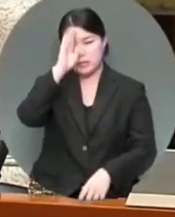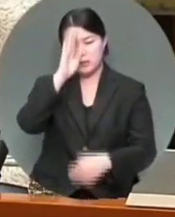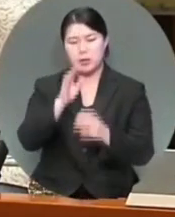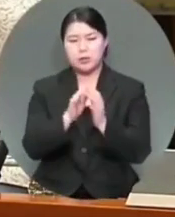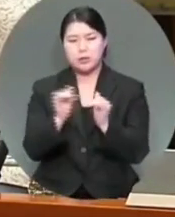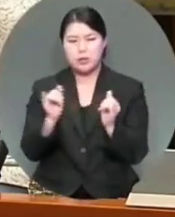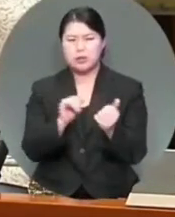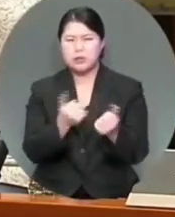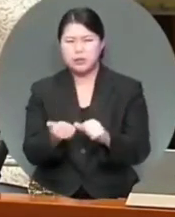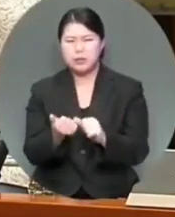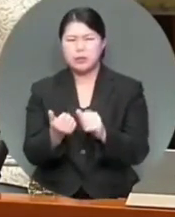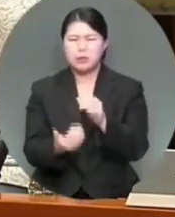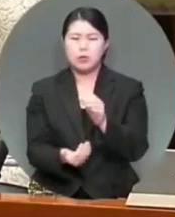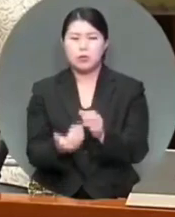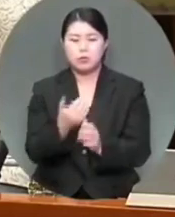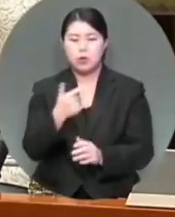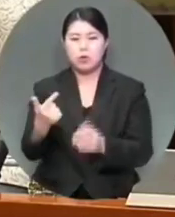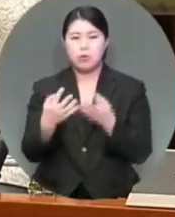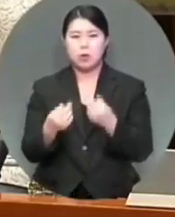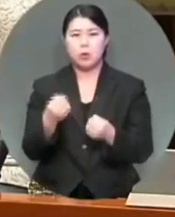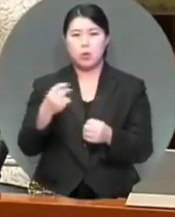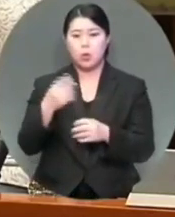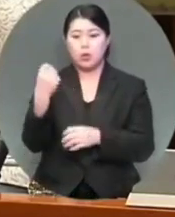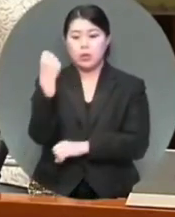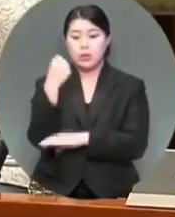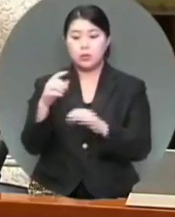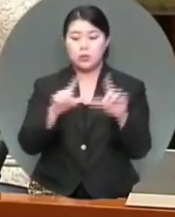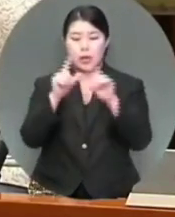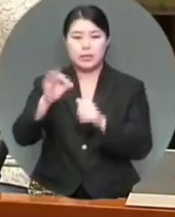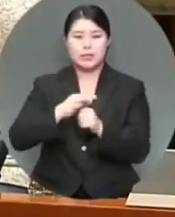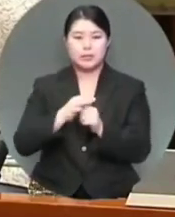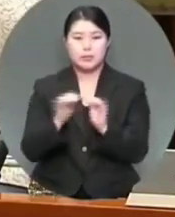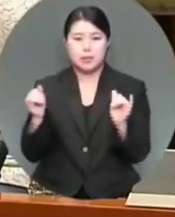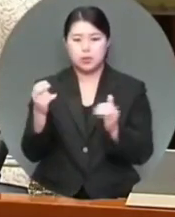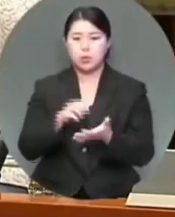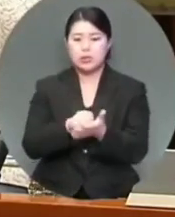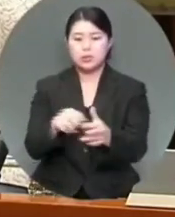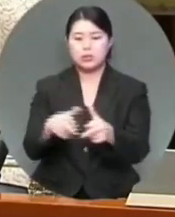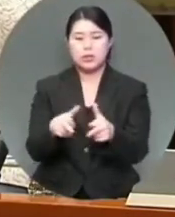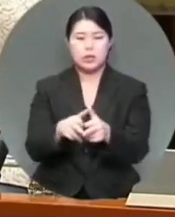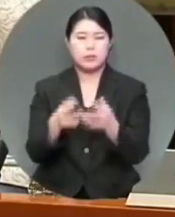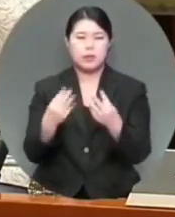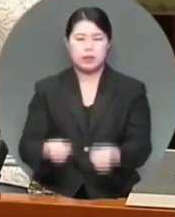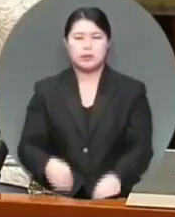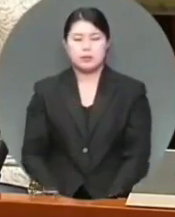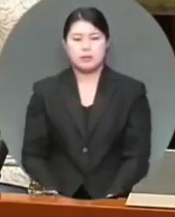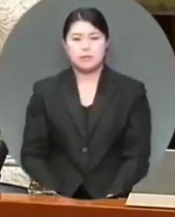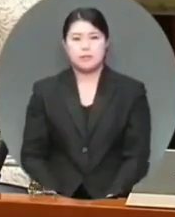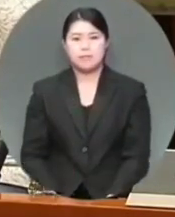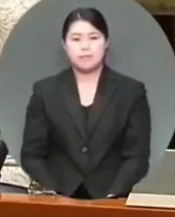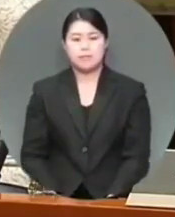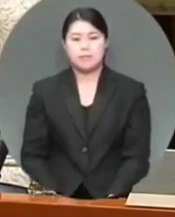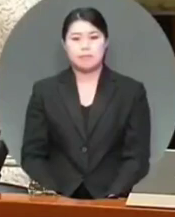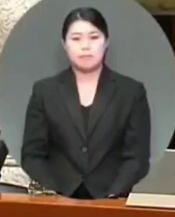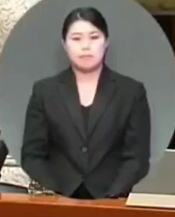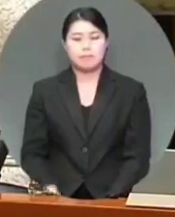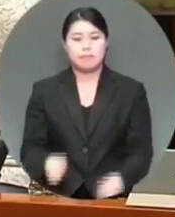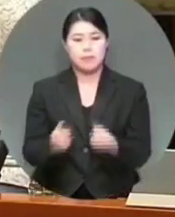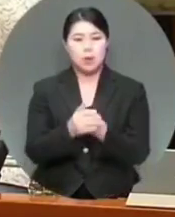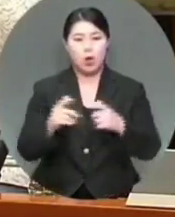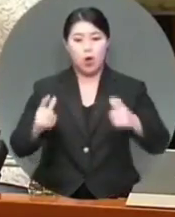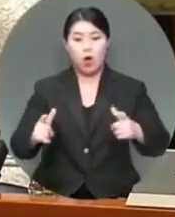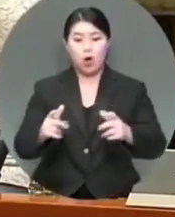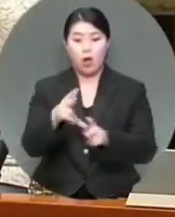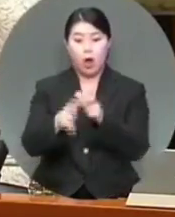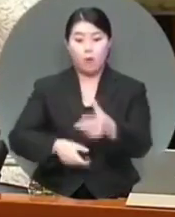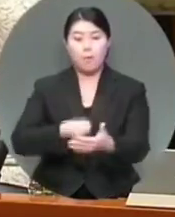높고 기초생활수급자도 많고 또 등록 장애인도 많은 곳입니다. 그래서 이곳이 이제 이런 사업의 지역으로